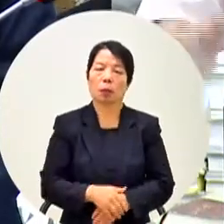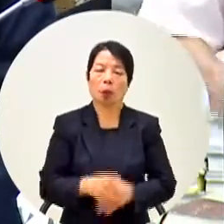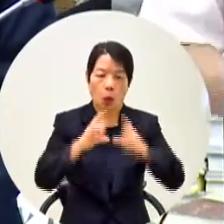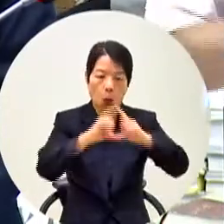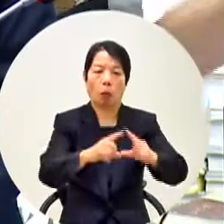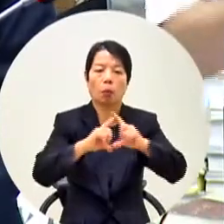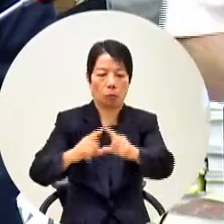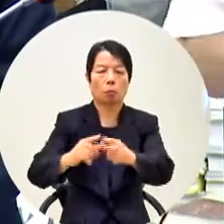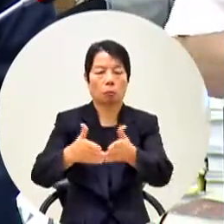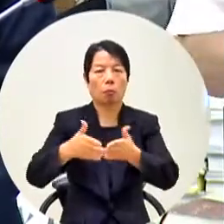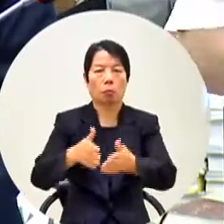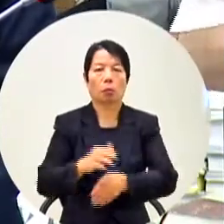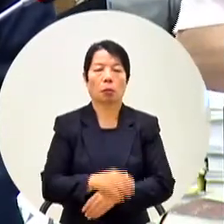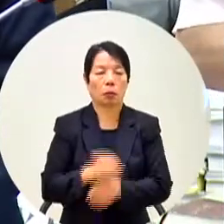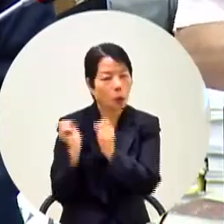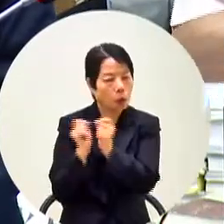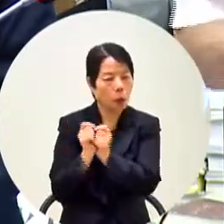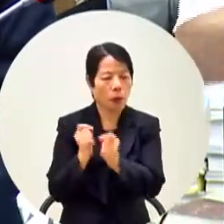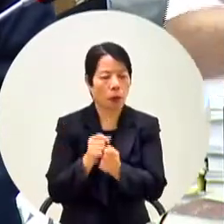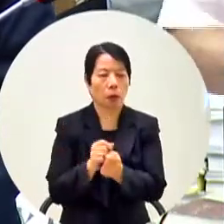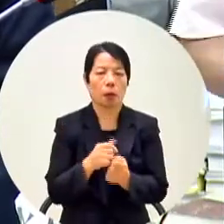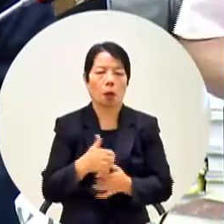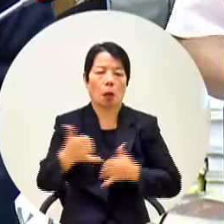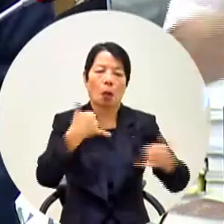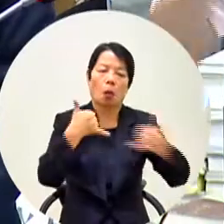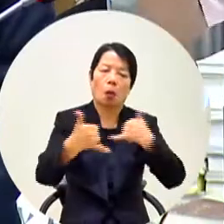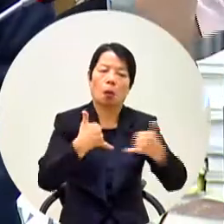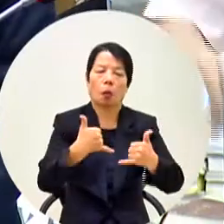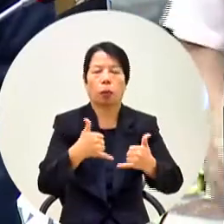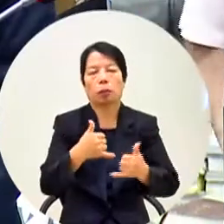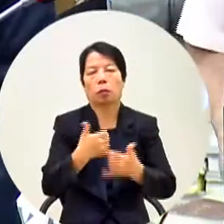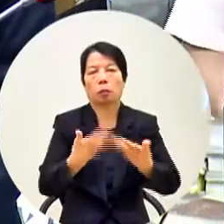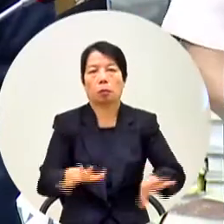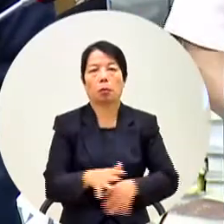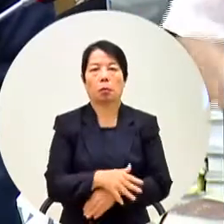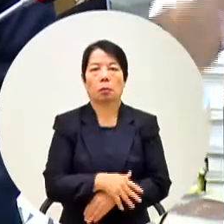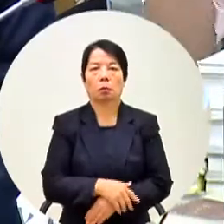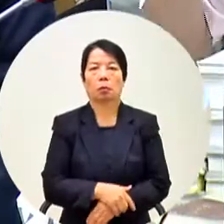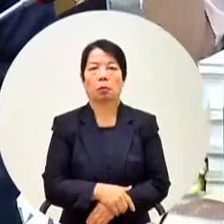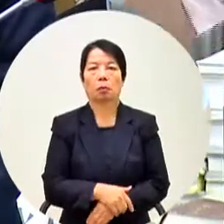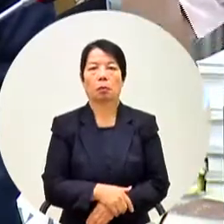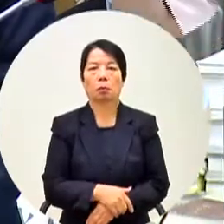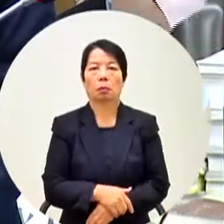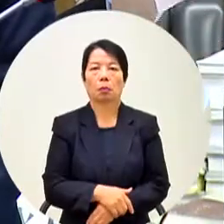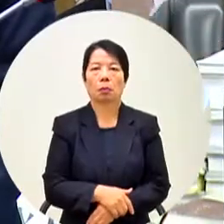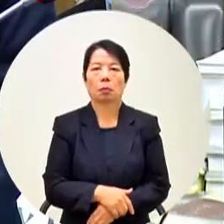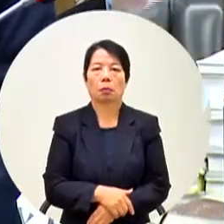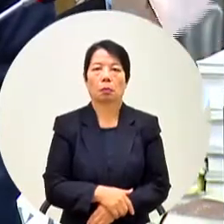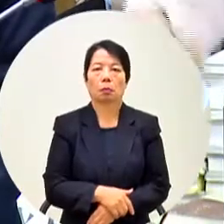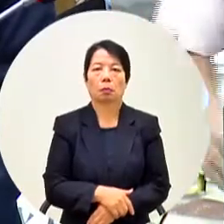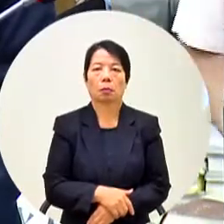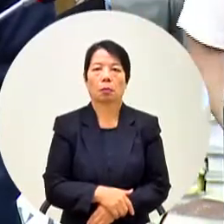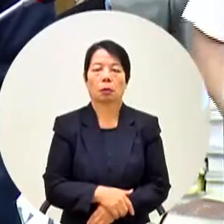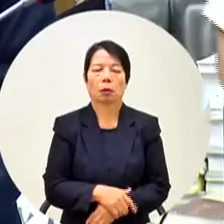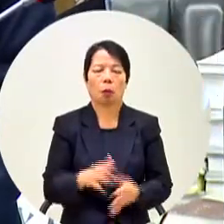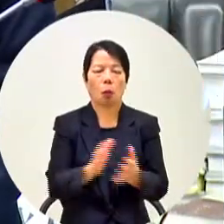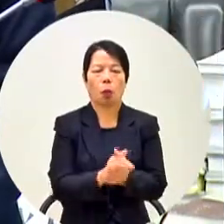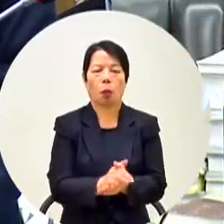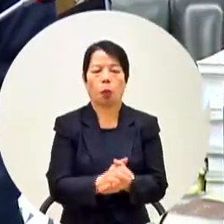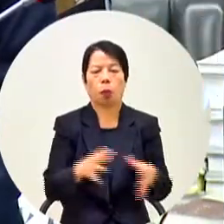我最近刚刚接受者的订正案，你敢拿偌济？多如牛毛啦！